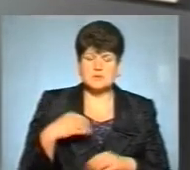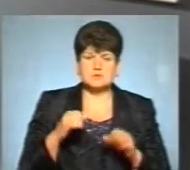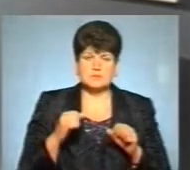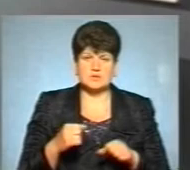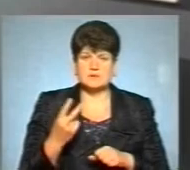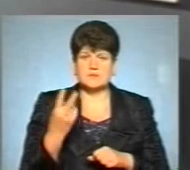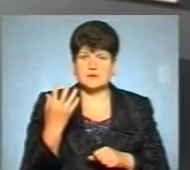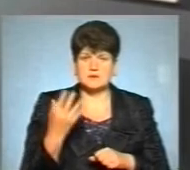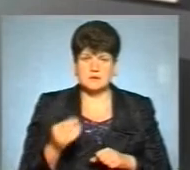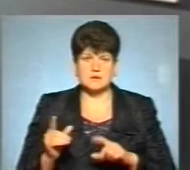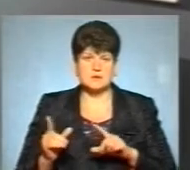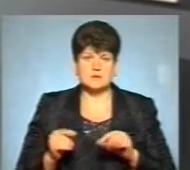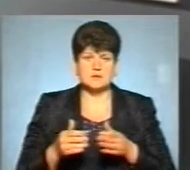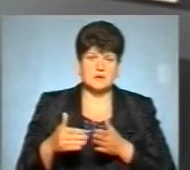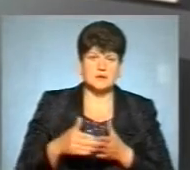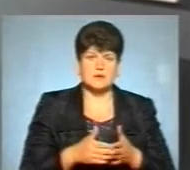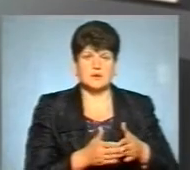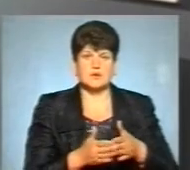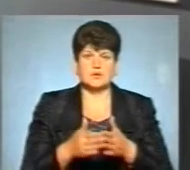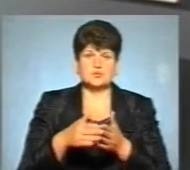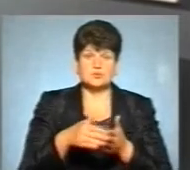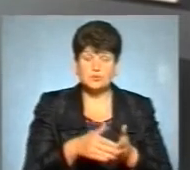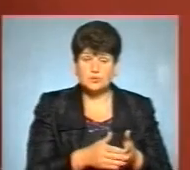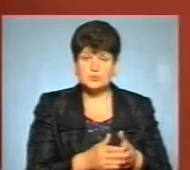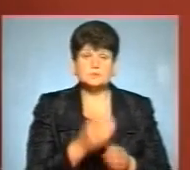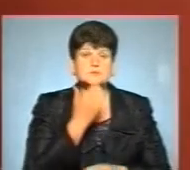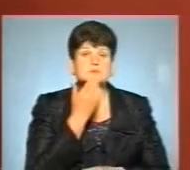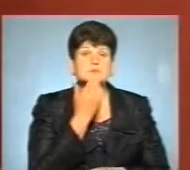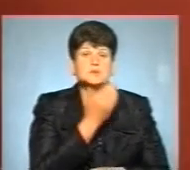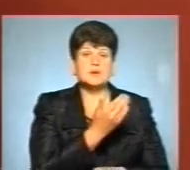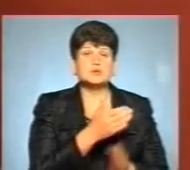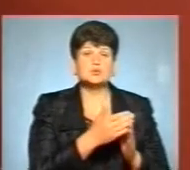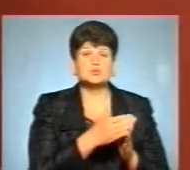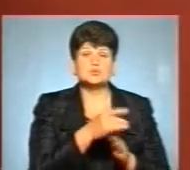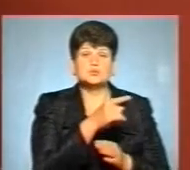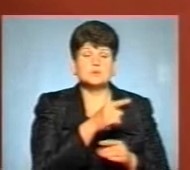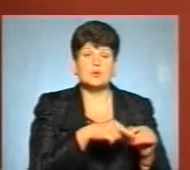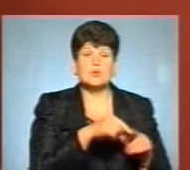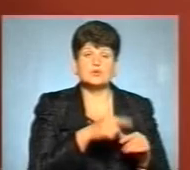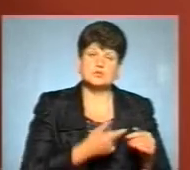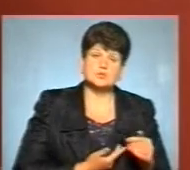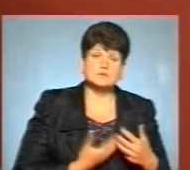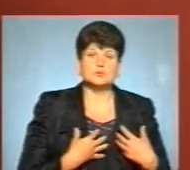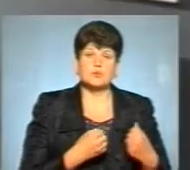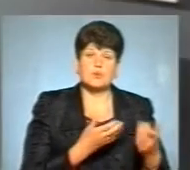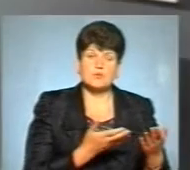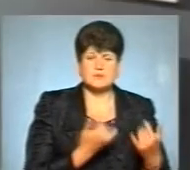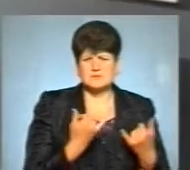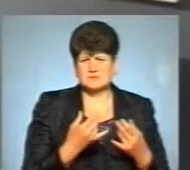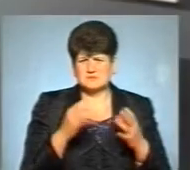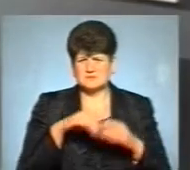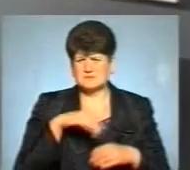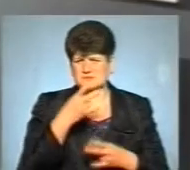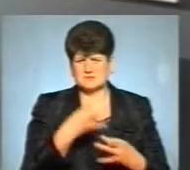2 дні їхати річкою на човні, щоб запитати, чи сусід там, чи родич живий, чи здоровий. Зараз до цього хватає просто